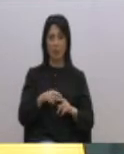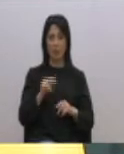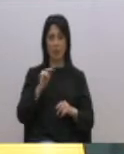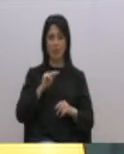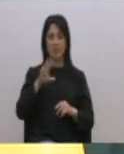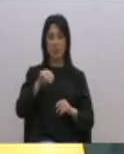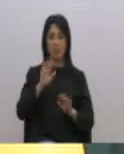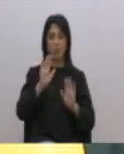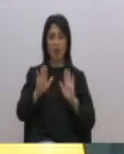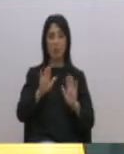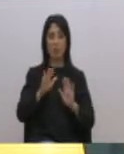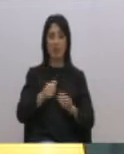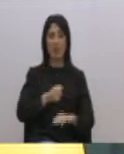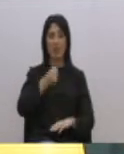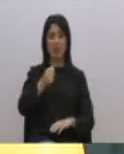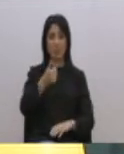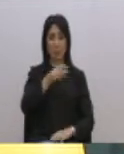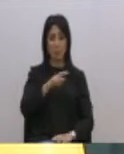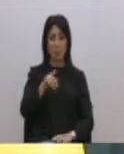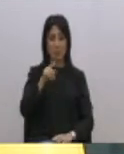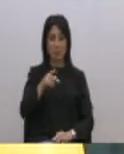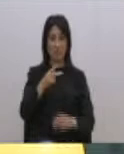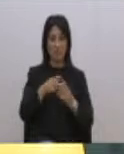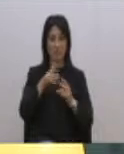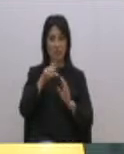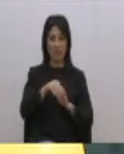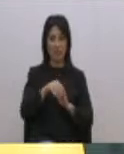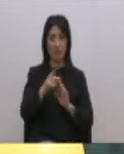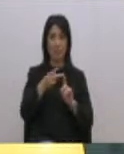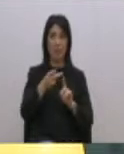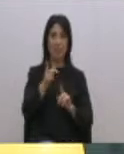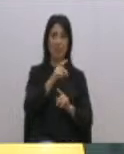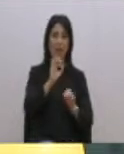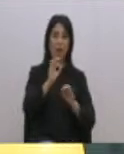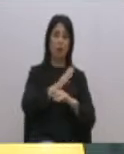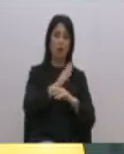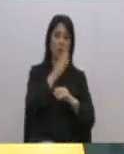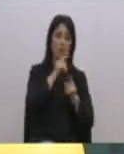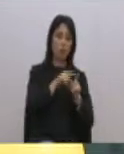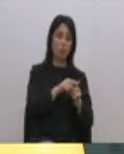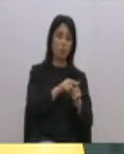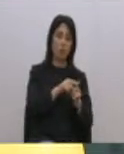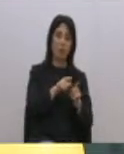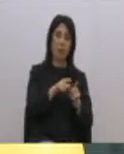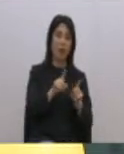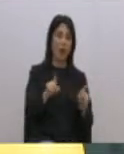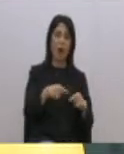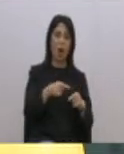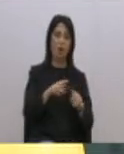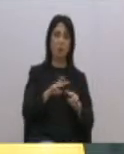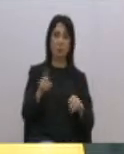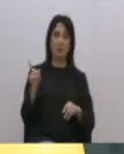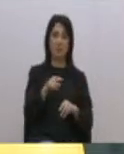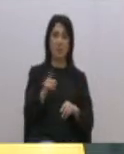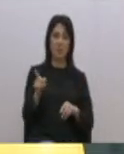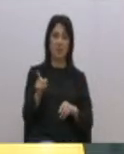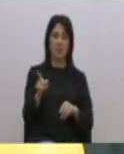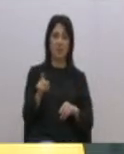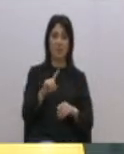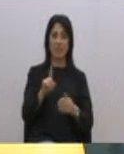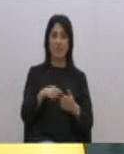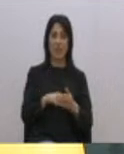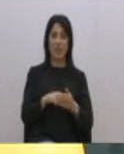დაწესებულების ხელმძღვანელს ნიშნავს პრემიერ-მინისტრი, მეორე მხრივ სხვა ნორმაში ვკითხულობთ, რომ ამას ახორციელებს მინისტრი. ეს